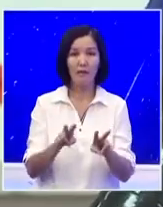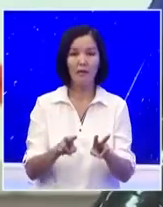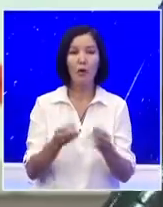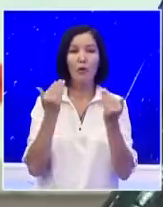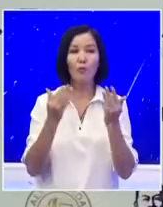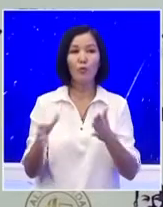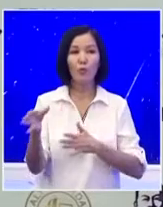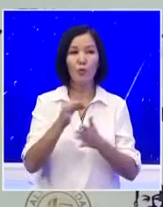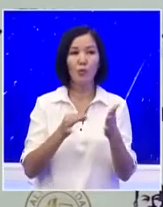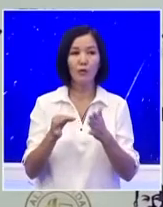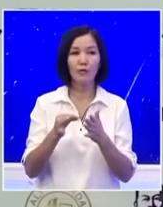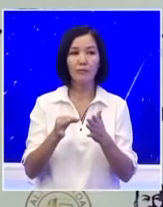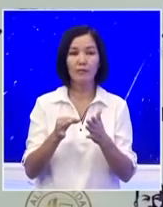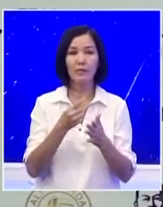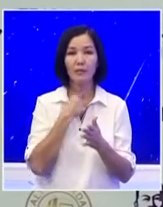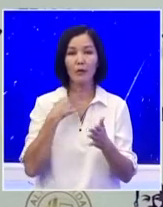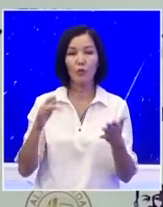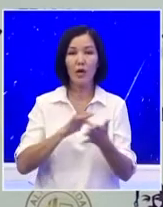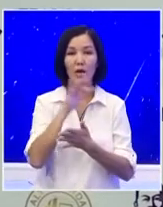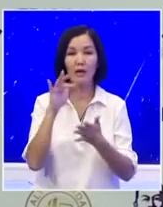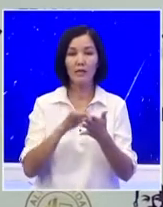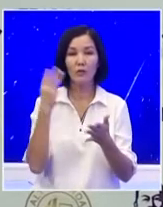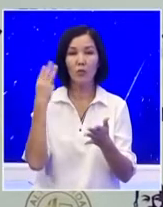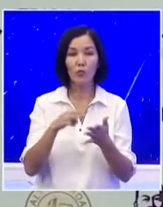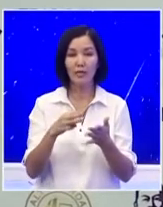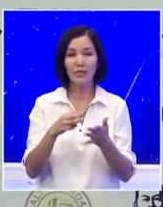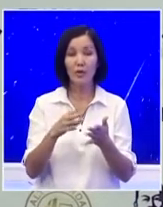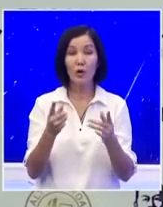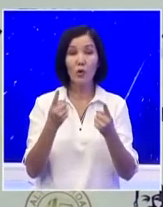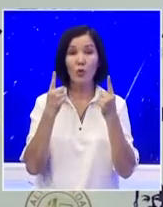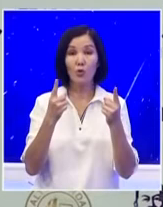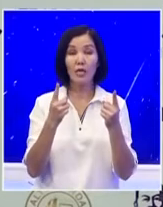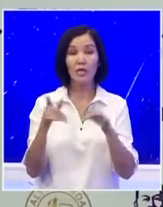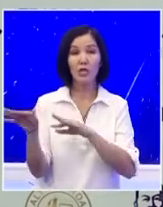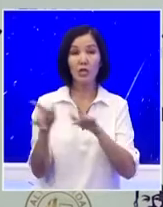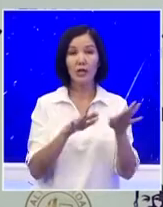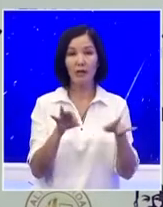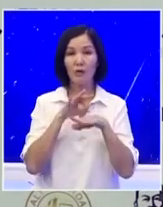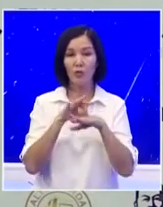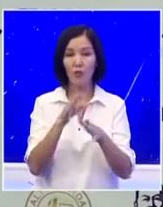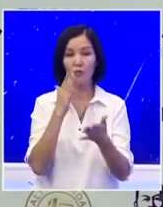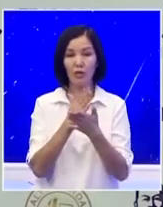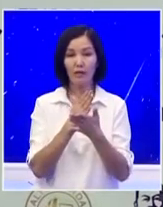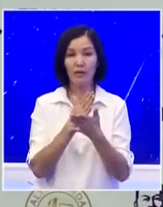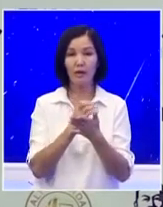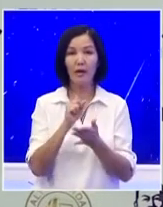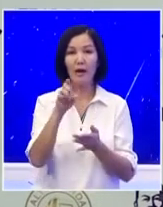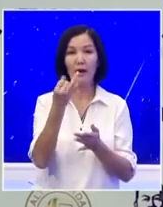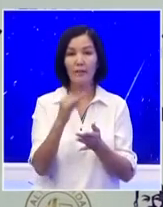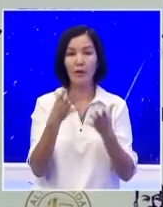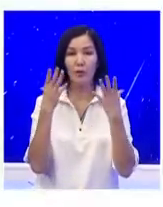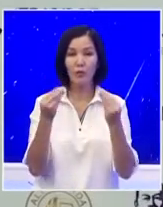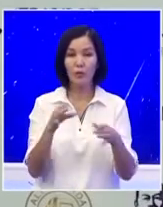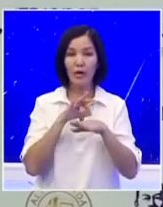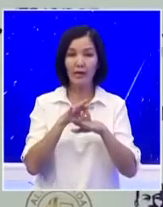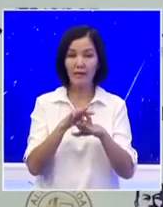облысымызда, Талдықорған қаласында 30-ға жуық үлкен ірі мерекелік шара осы Абай күніне арналып өткізіліп